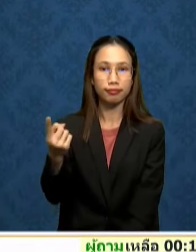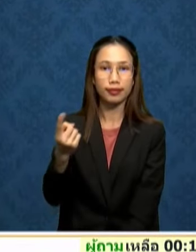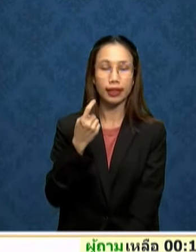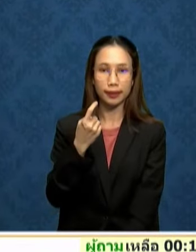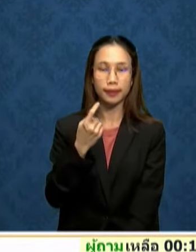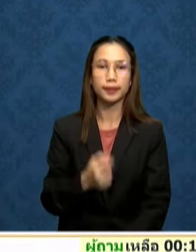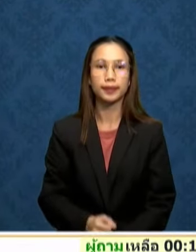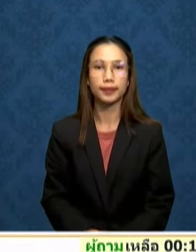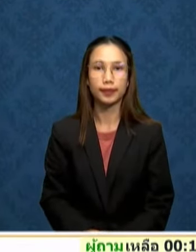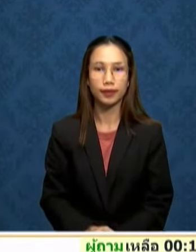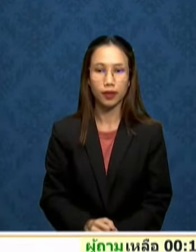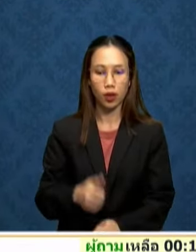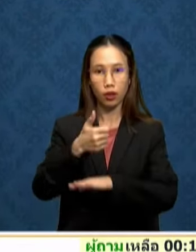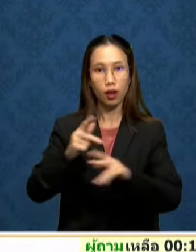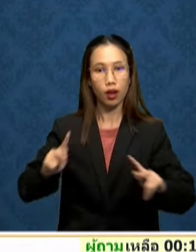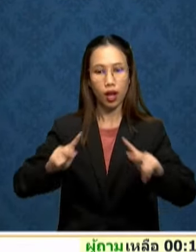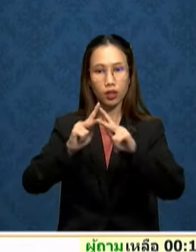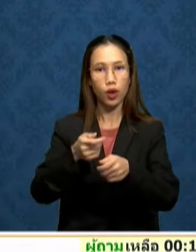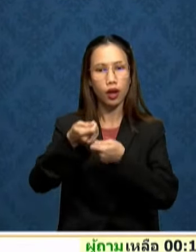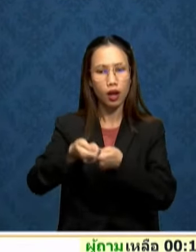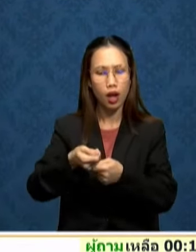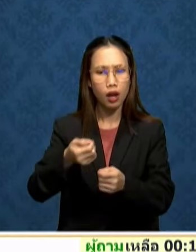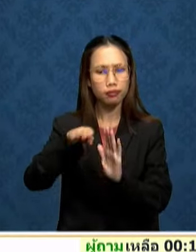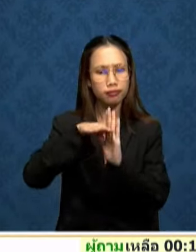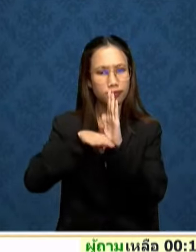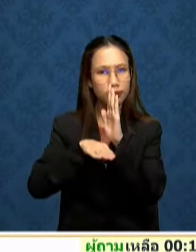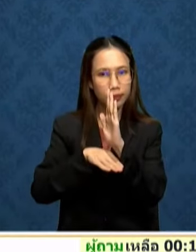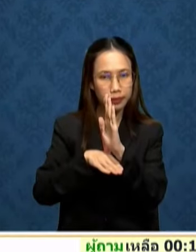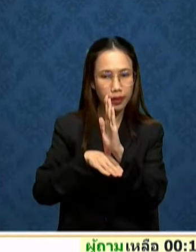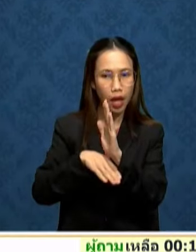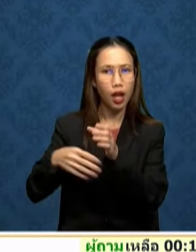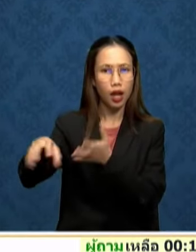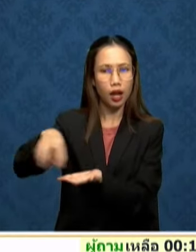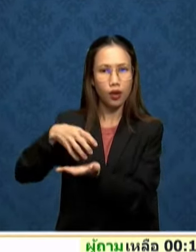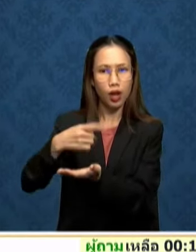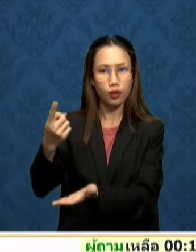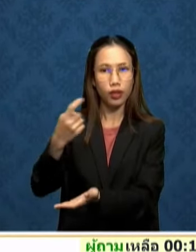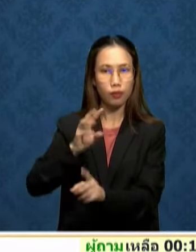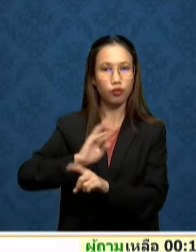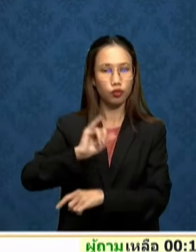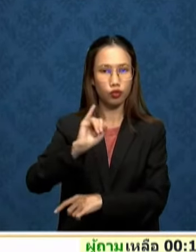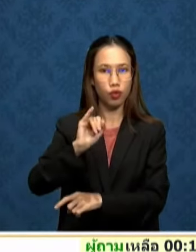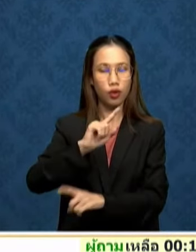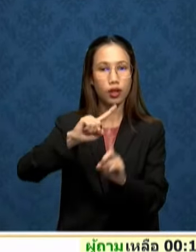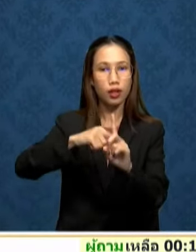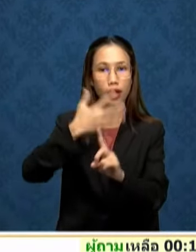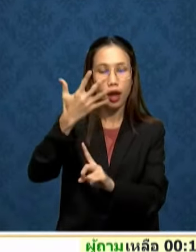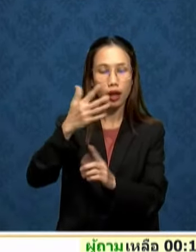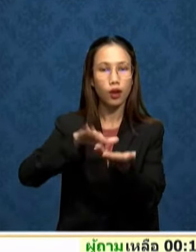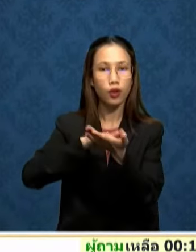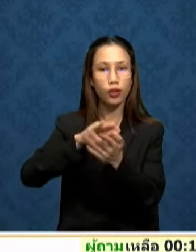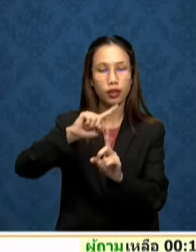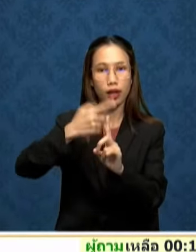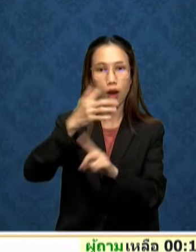ายังผมนะครับมายังกระทรวงเกษตรและสหกรณ์ว่ากระบวนการต่างๆที่ท่านไล่เรียงไทม์ไลน์ถูกต้องครับในวันที่6พฤษภาคมเนี่ยท่